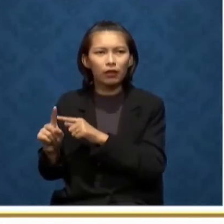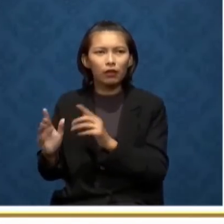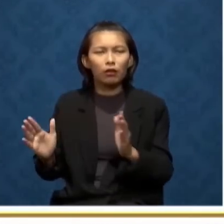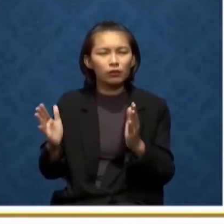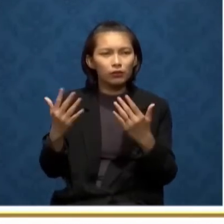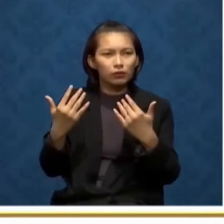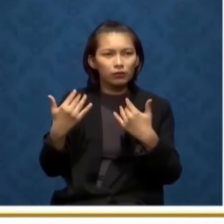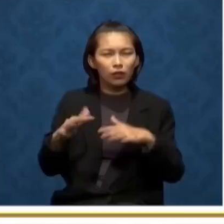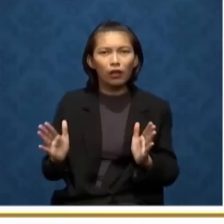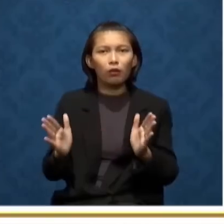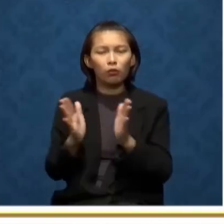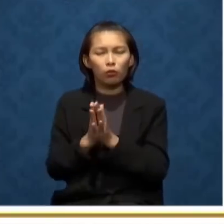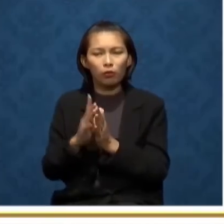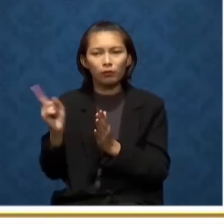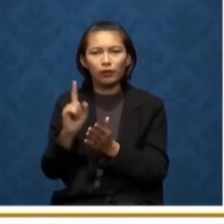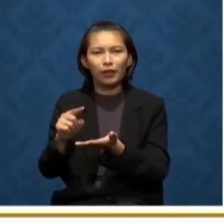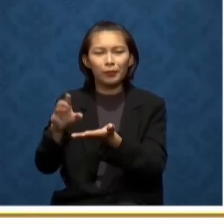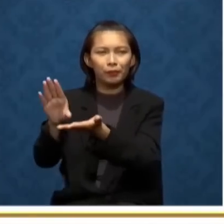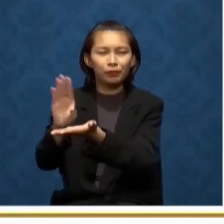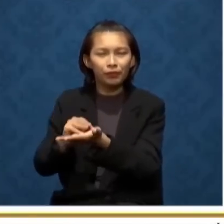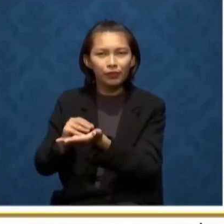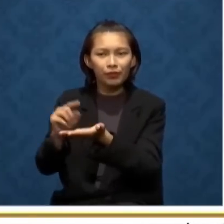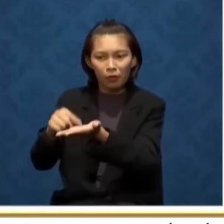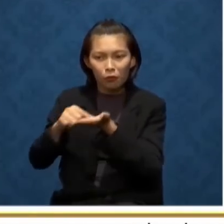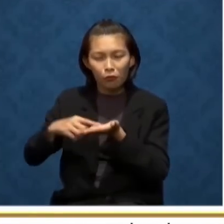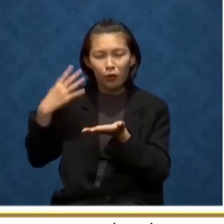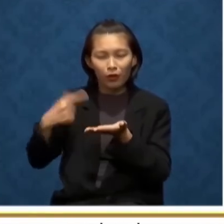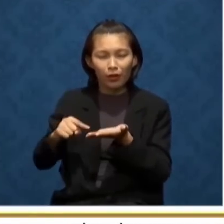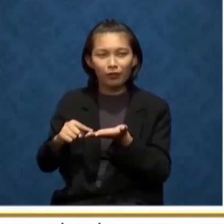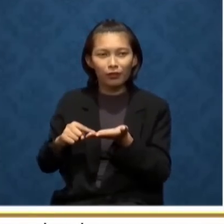รวมถเรื่องที่รับไว้อนๆ เนนะครับ